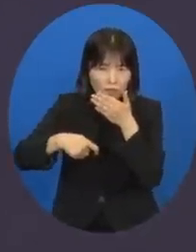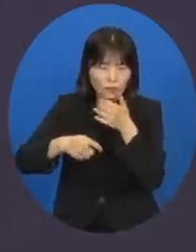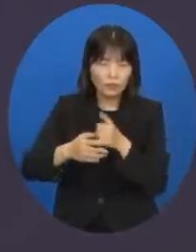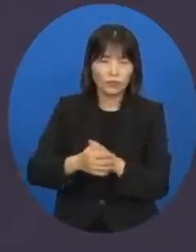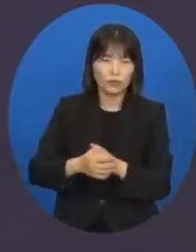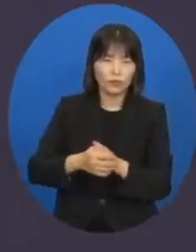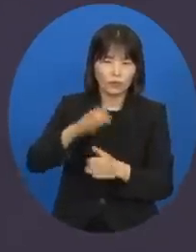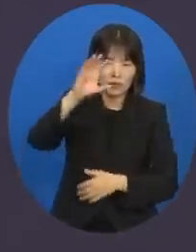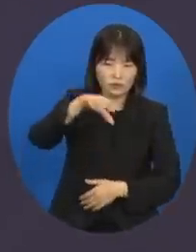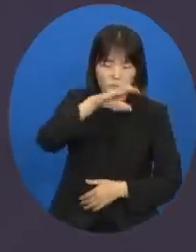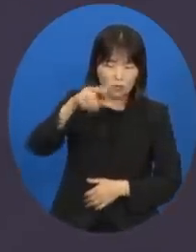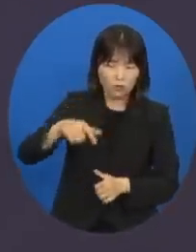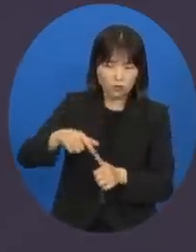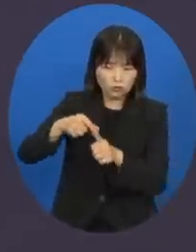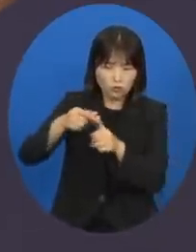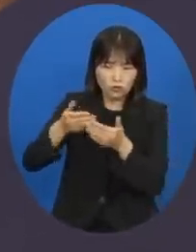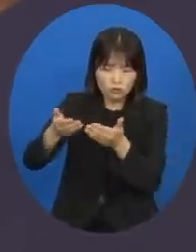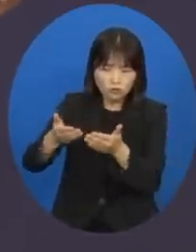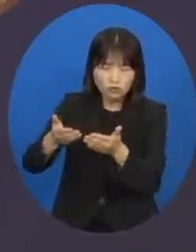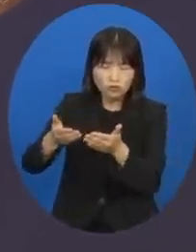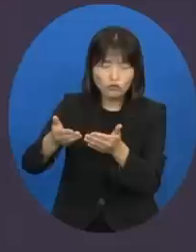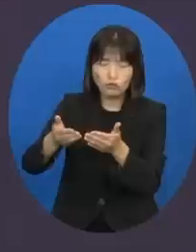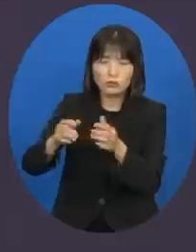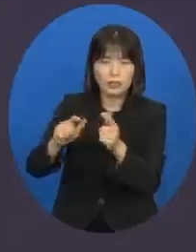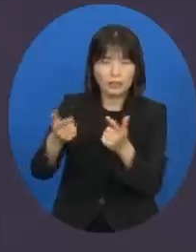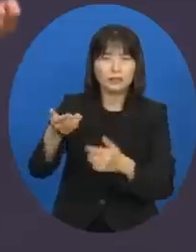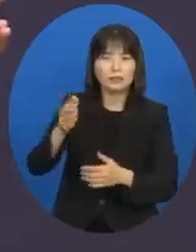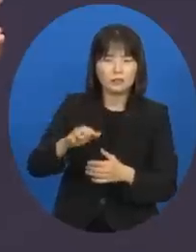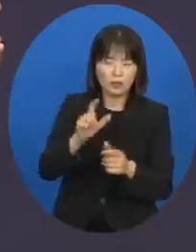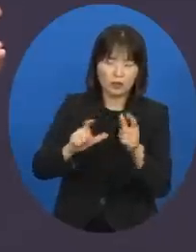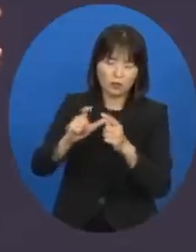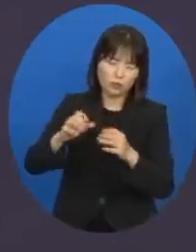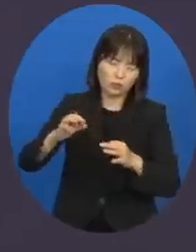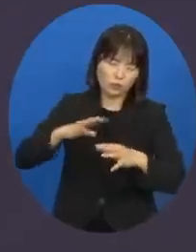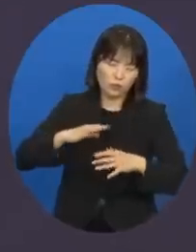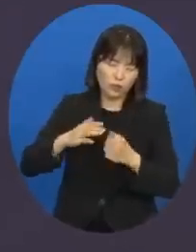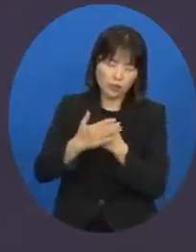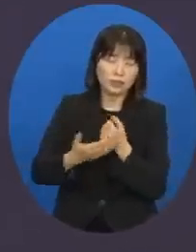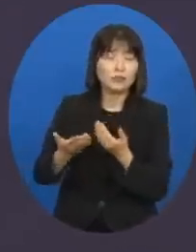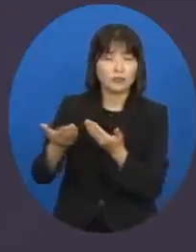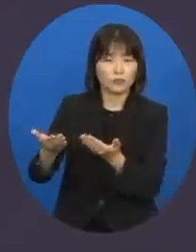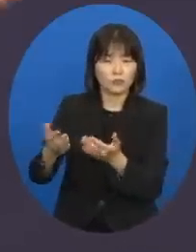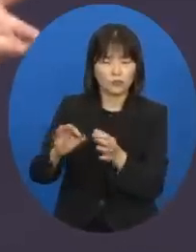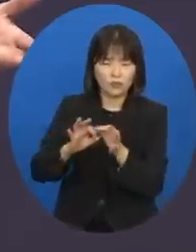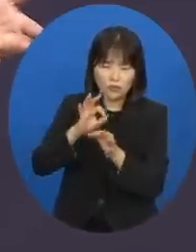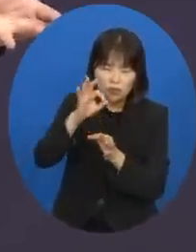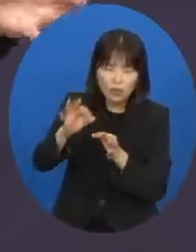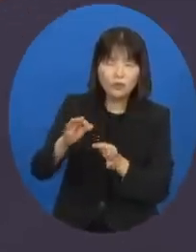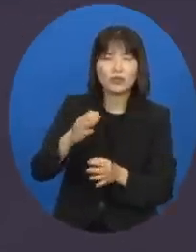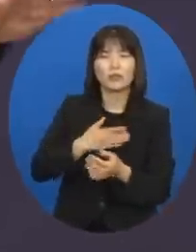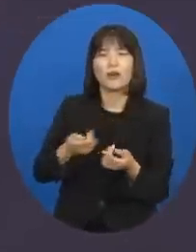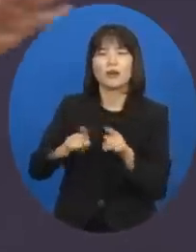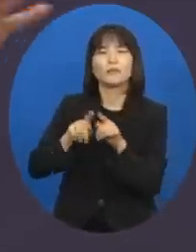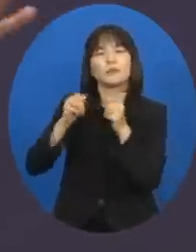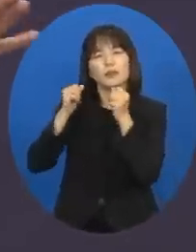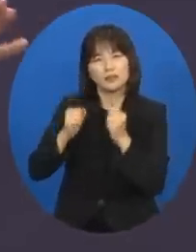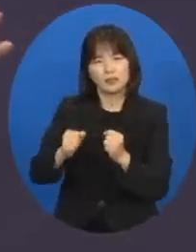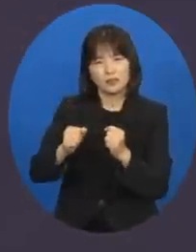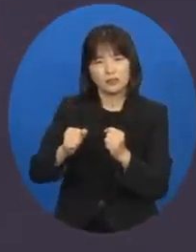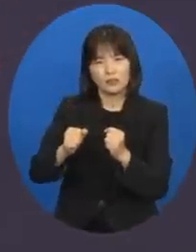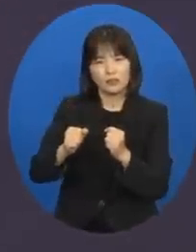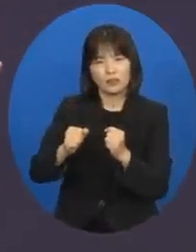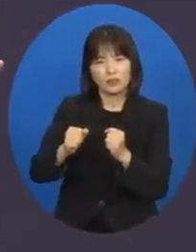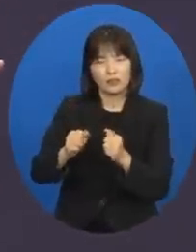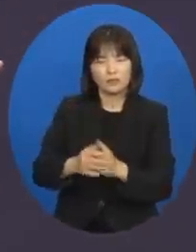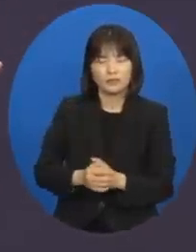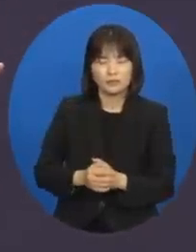구원한 건 아니었지만 더 놀라운 은혜를 주시죠. 너는 영원히 기억되는 거야. 영원히 나와 함께 있을 거야. 결코 잊혀진 존재가